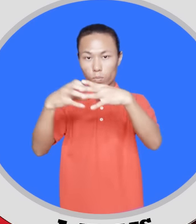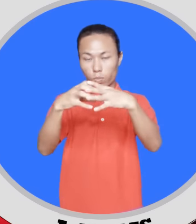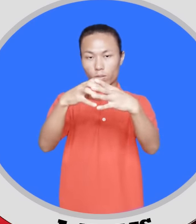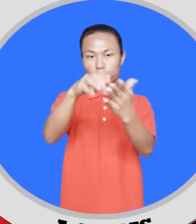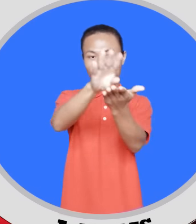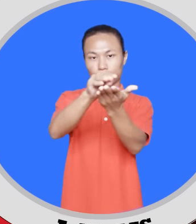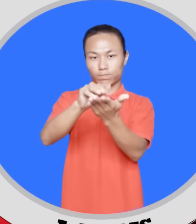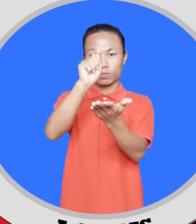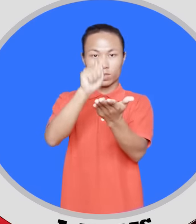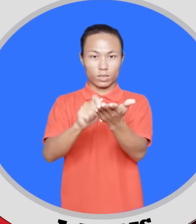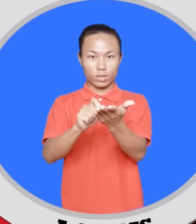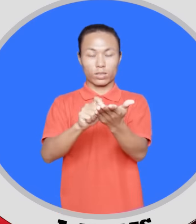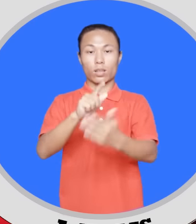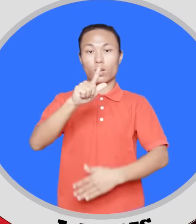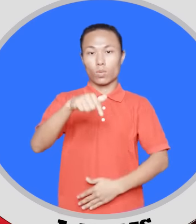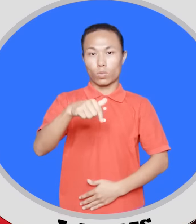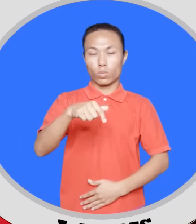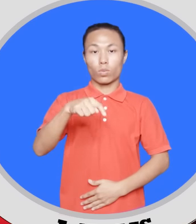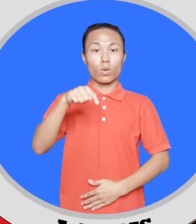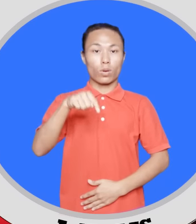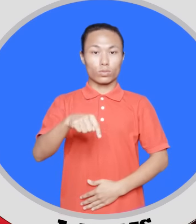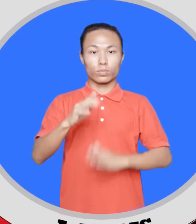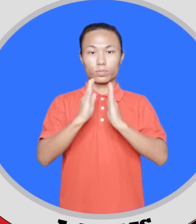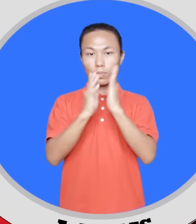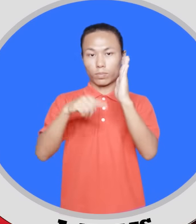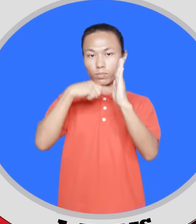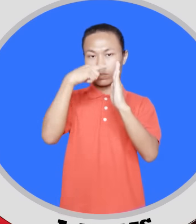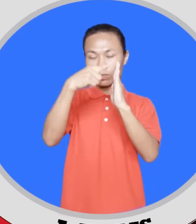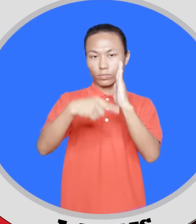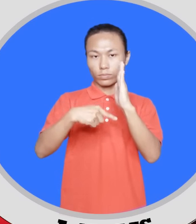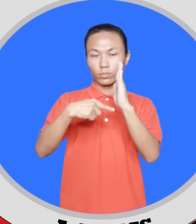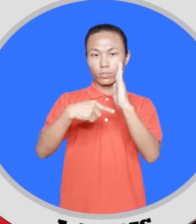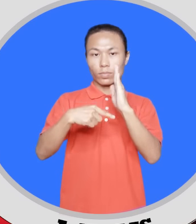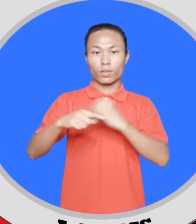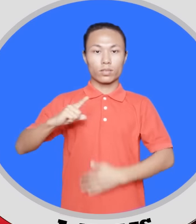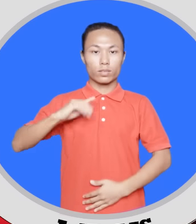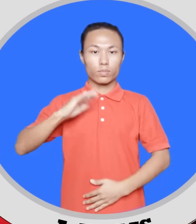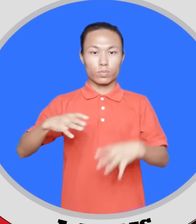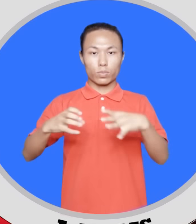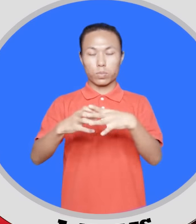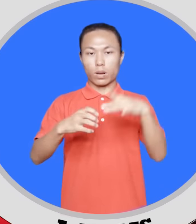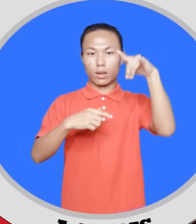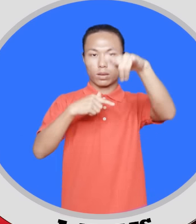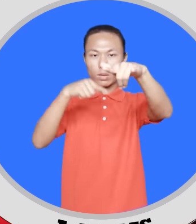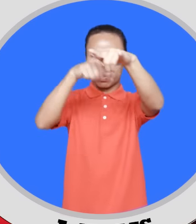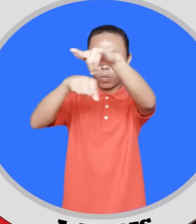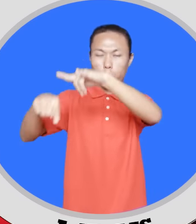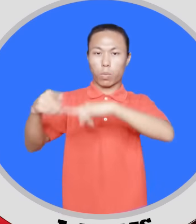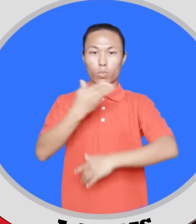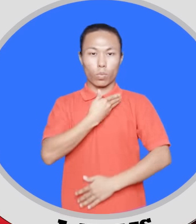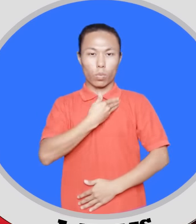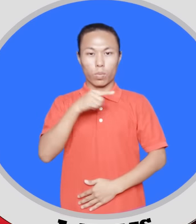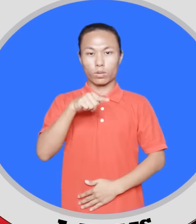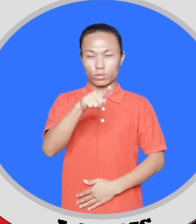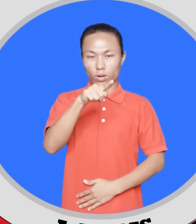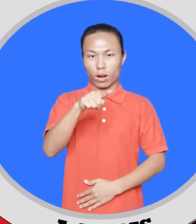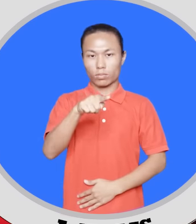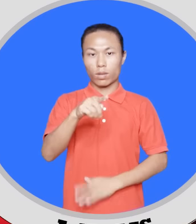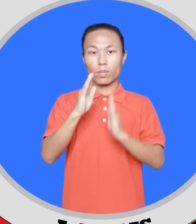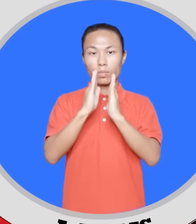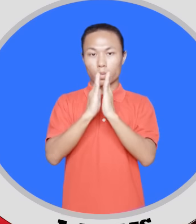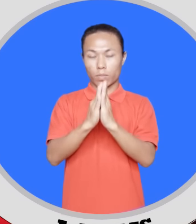ပြုအသုံးချဖို့နဲ့သူတို့ပြထမ်းပြီးဖြစ်တဲ့ခိုင်မာအားကောင်းတဲ့စင်မြင့်ကြီးကြပ်မှုဆိုင်ရာနည်းလမ်းတွေကိုလက်တွေ့အသုံးချဖို့ကိုလည်းတောင်းဆို